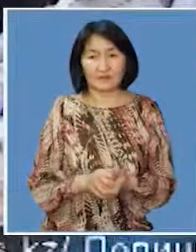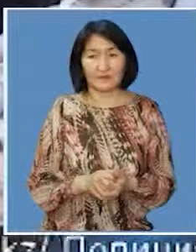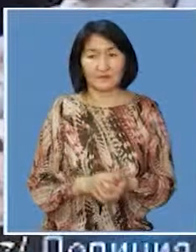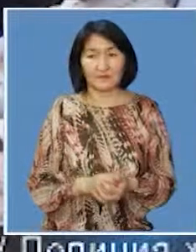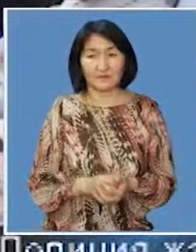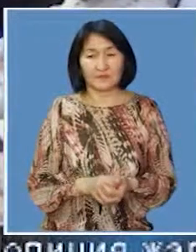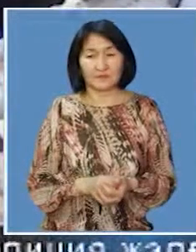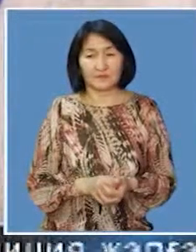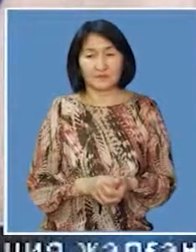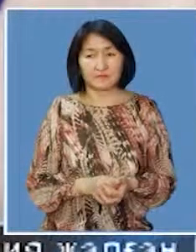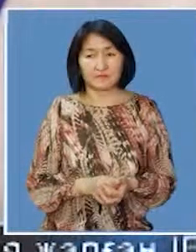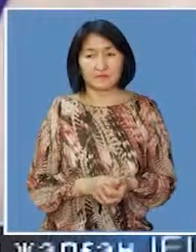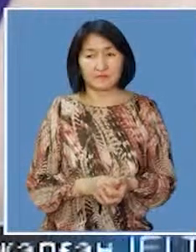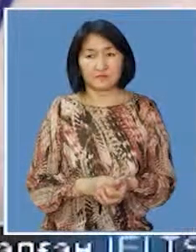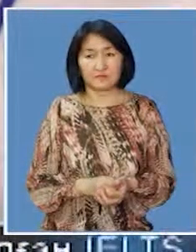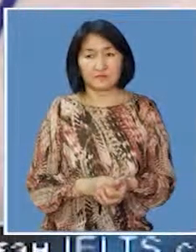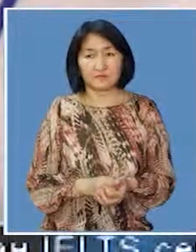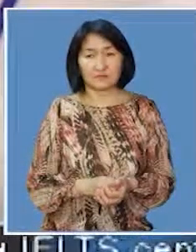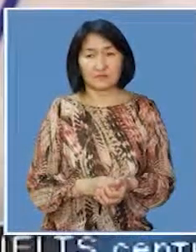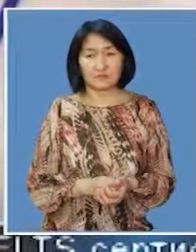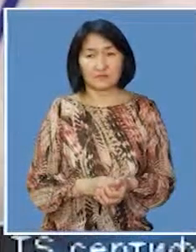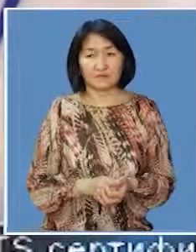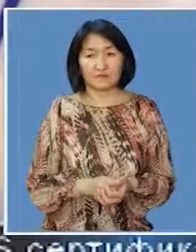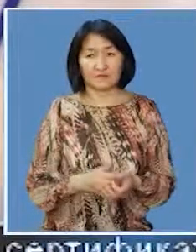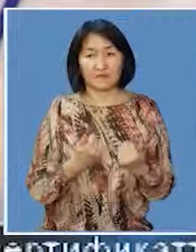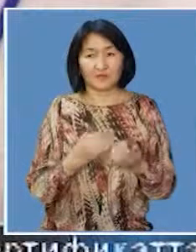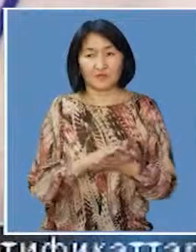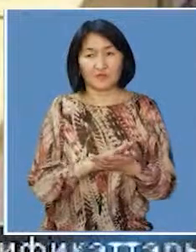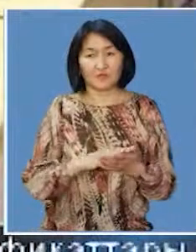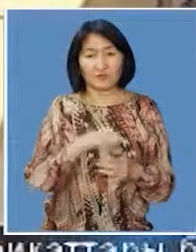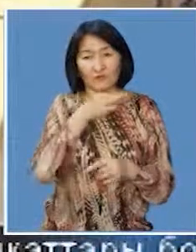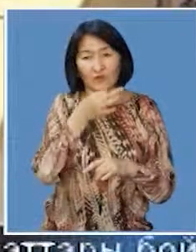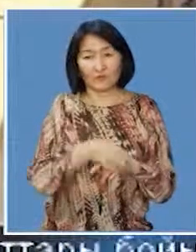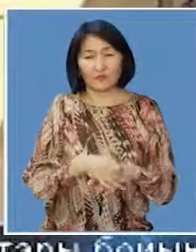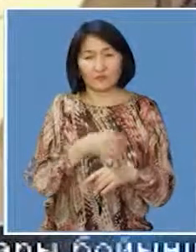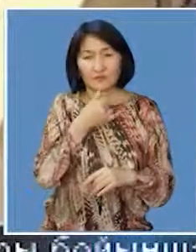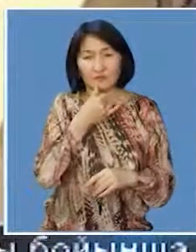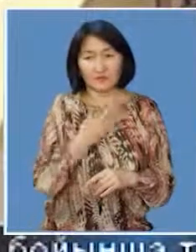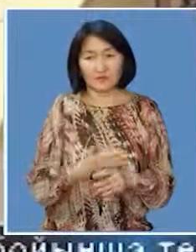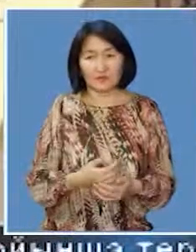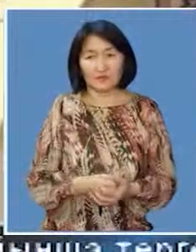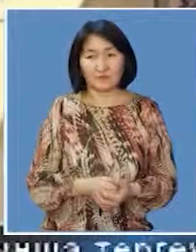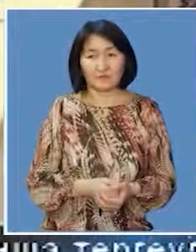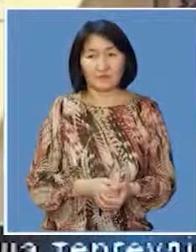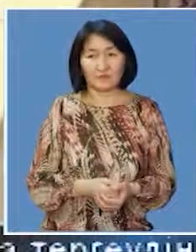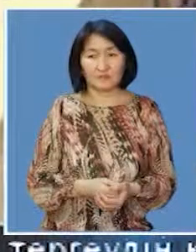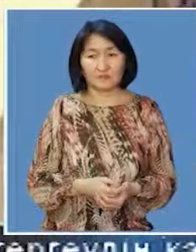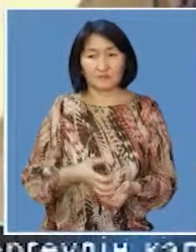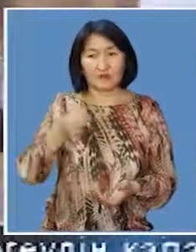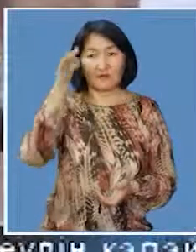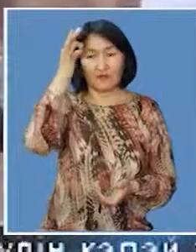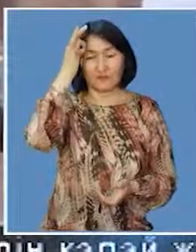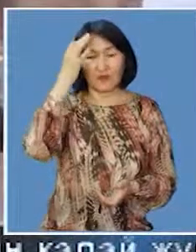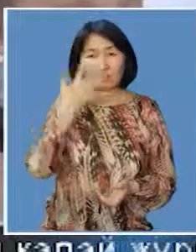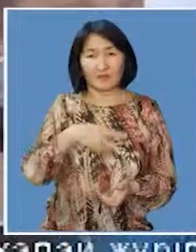ойлы оқушылардың дені халықаралық сайыстарда сыннан сүрінбей өткен, алға қойған мақсаттарына жеткен жеткіншектер жоғары оқу орындарына